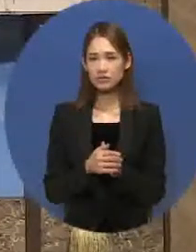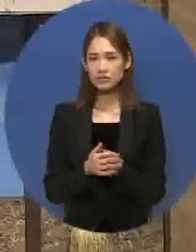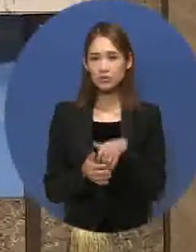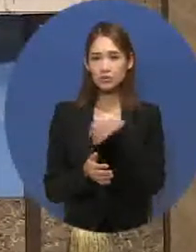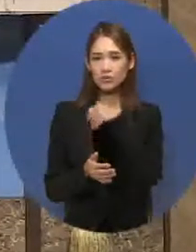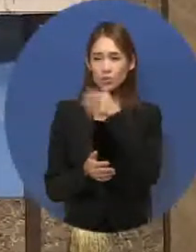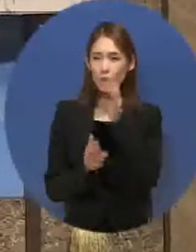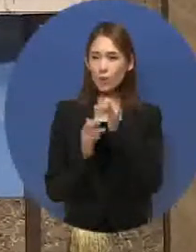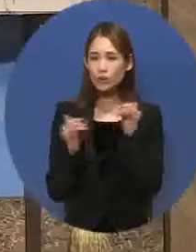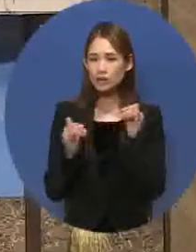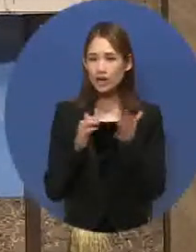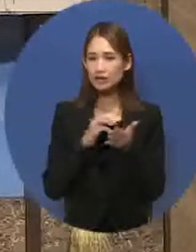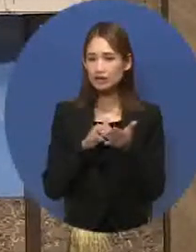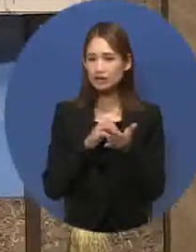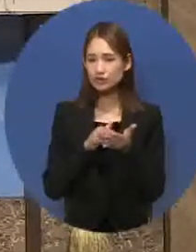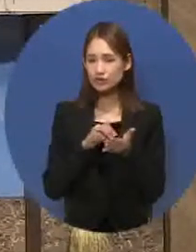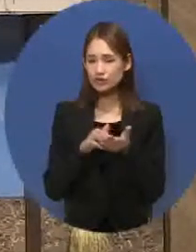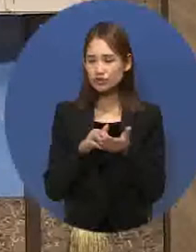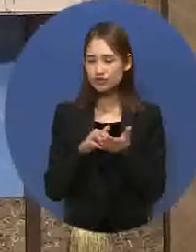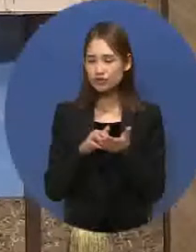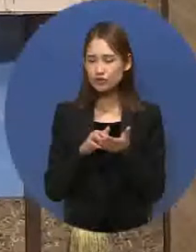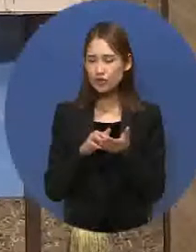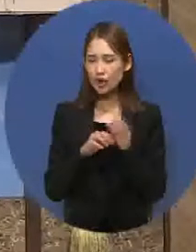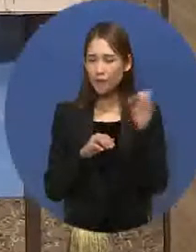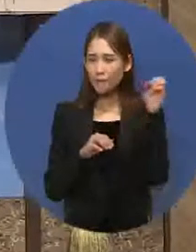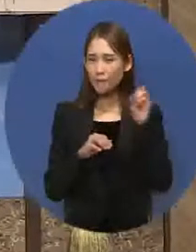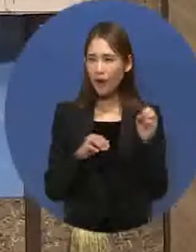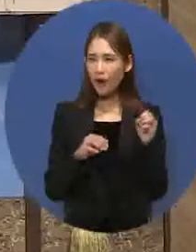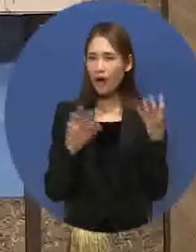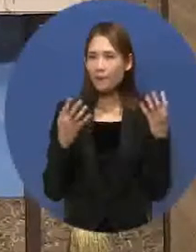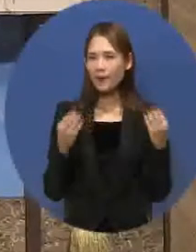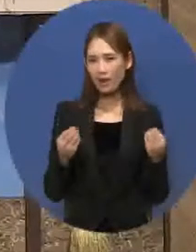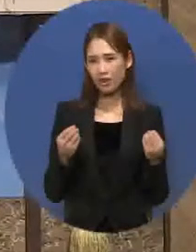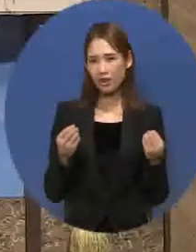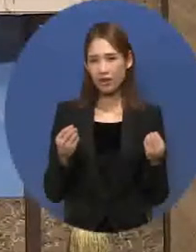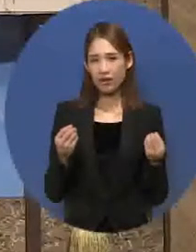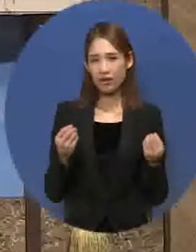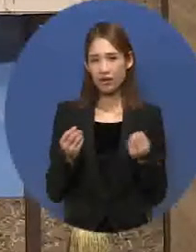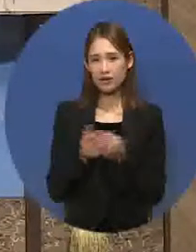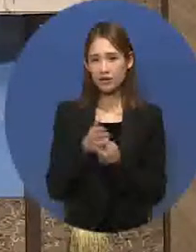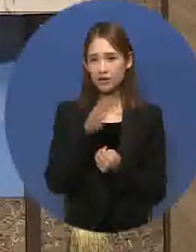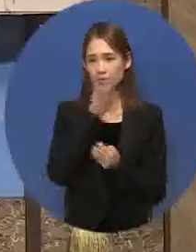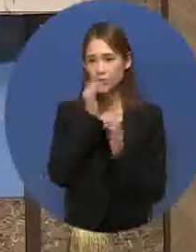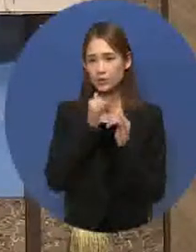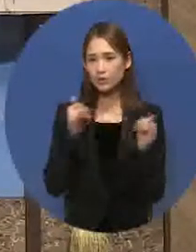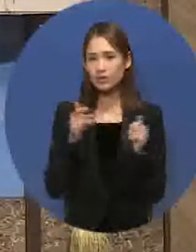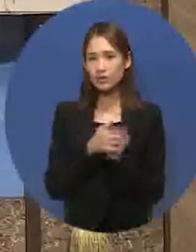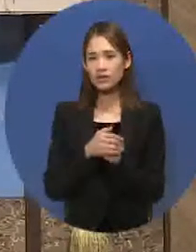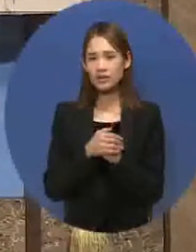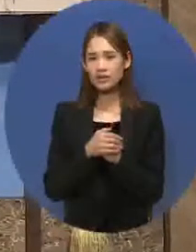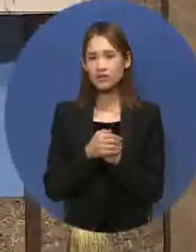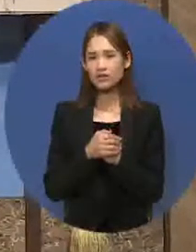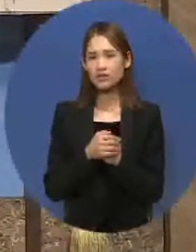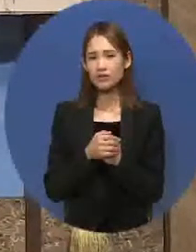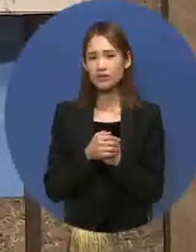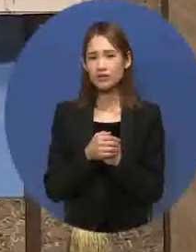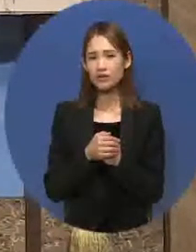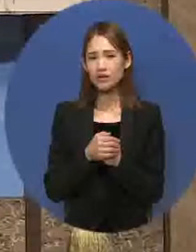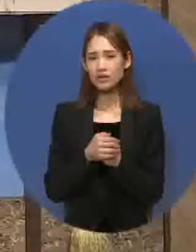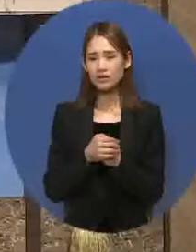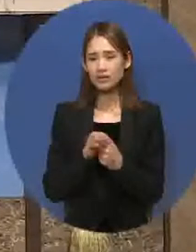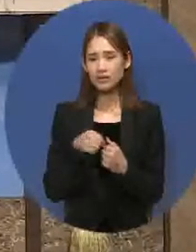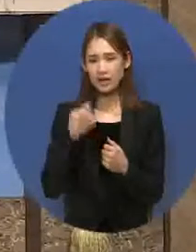노령자가 차지하는 퍼센테이지가 높다 보니까 예. 노인들에 대해서